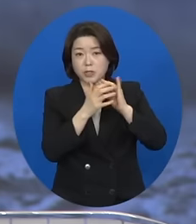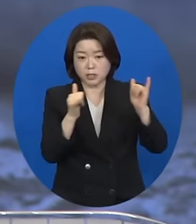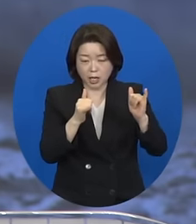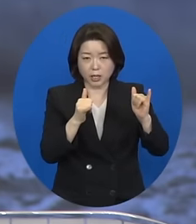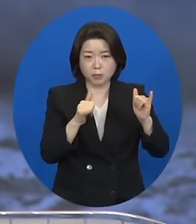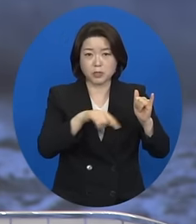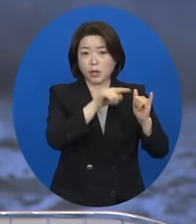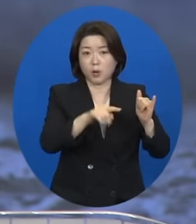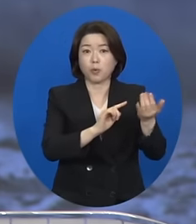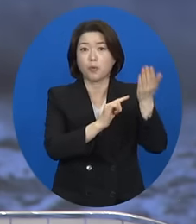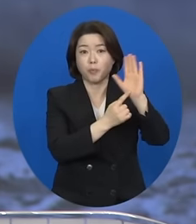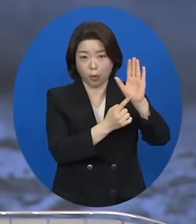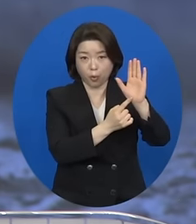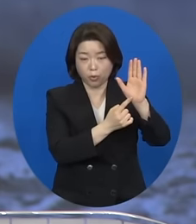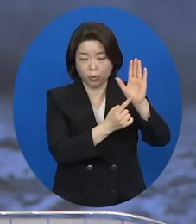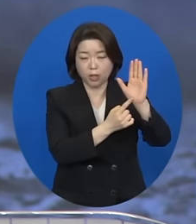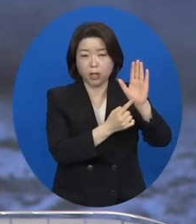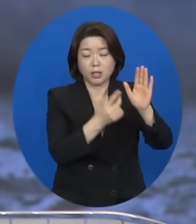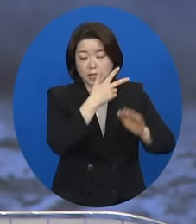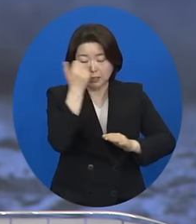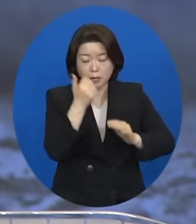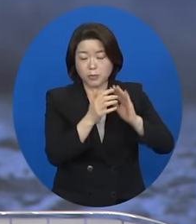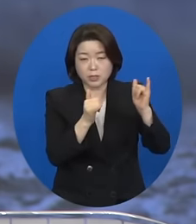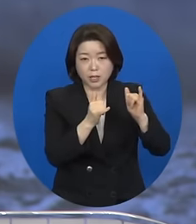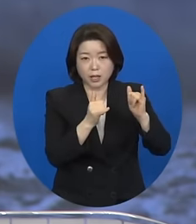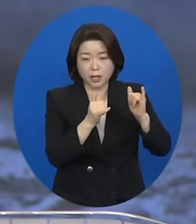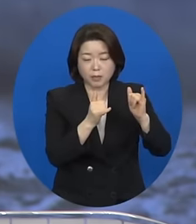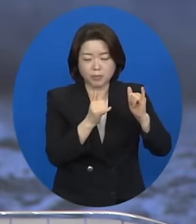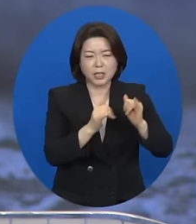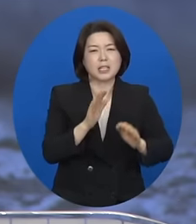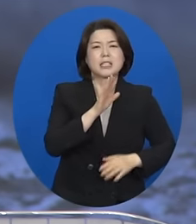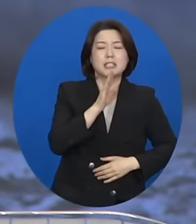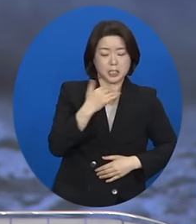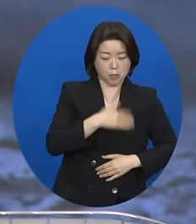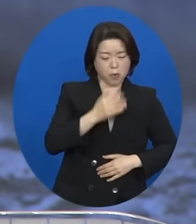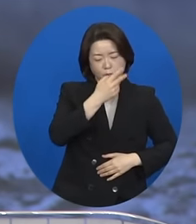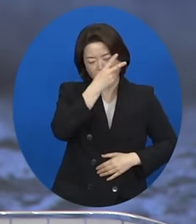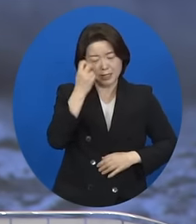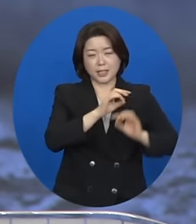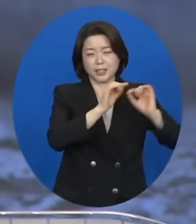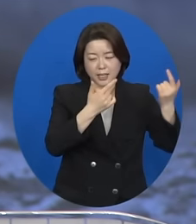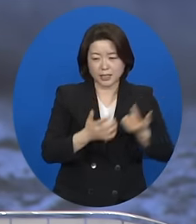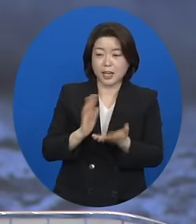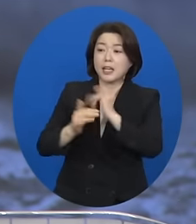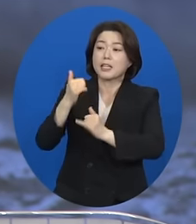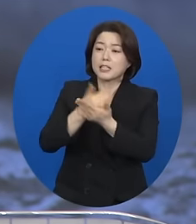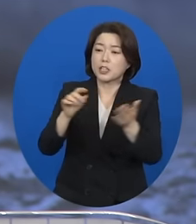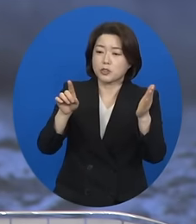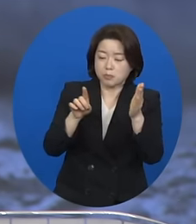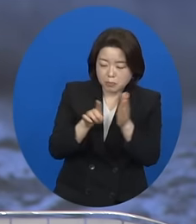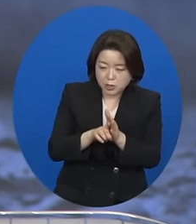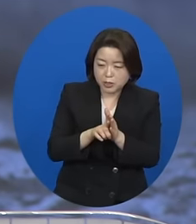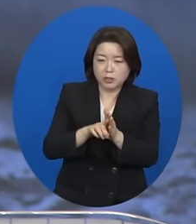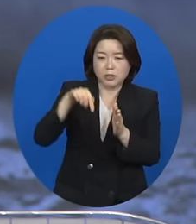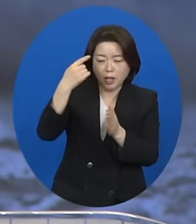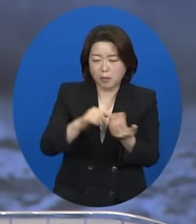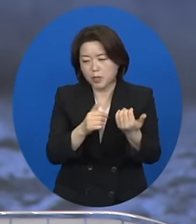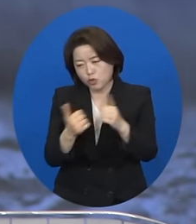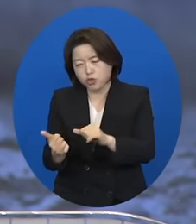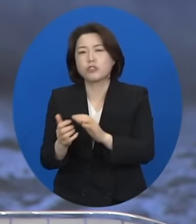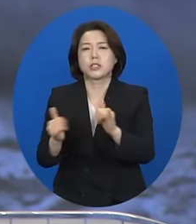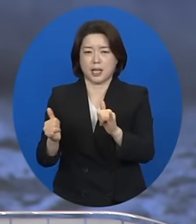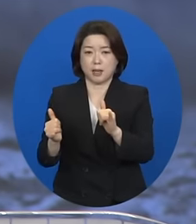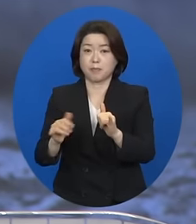잠든 사람들은 누구냐면 지금 이렇게 자는 사람이라는 뜻이 아니라 예수님을 믿고 죽은 사람들 말아요